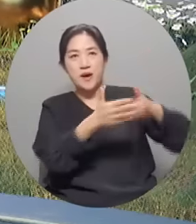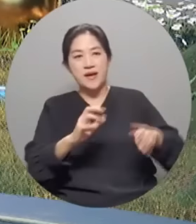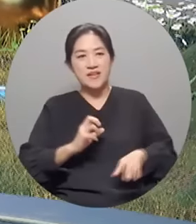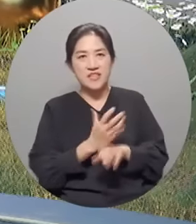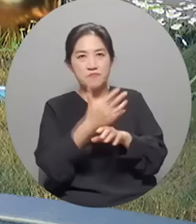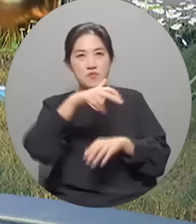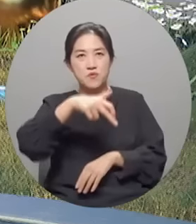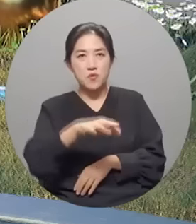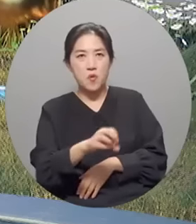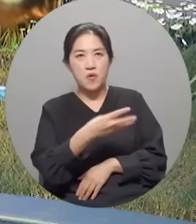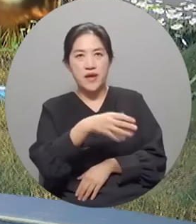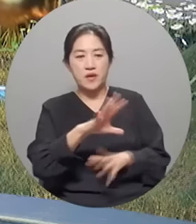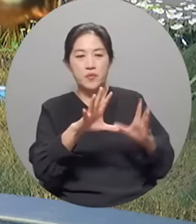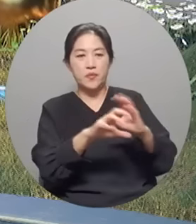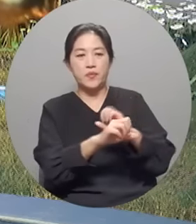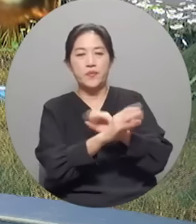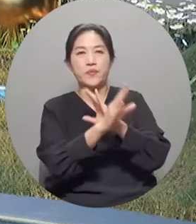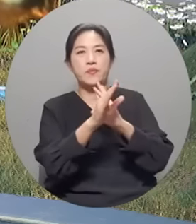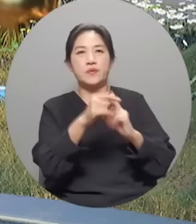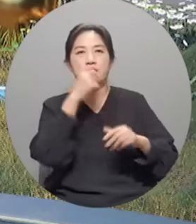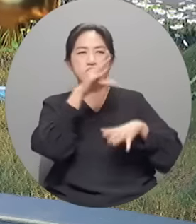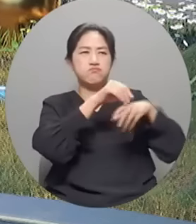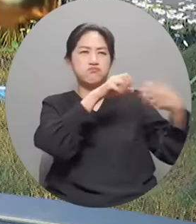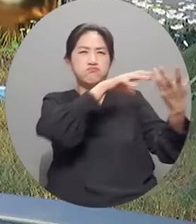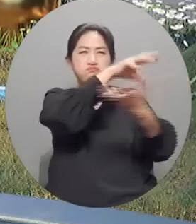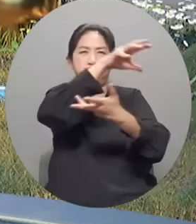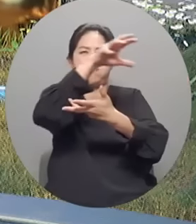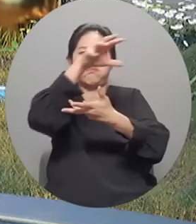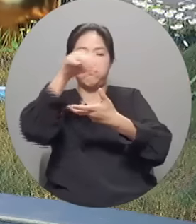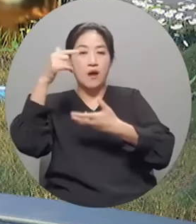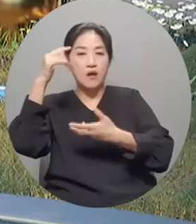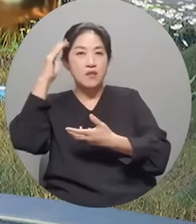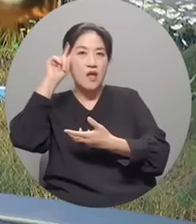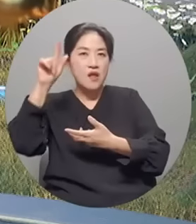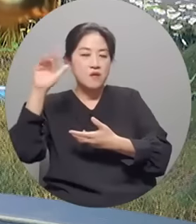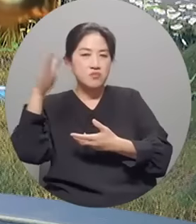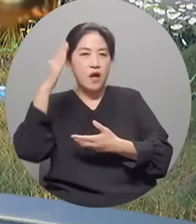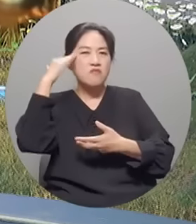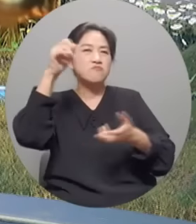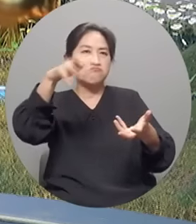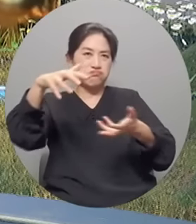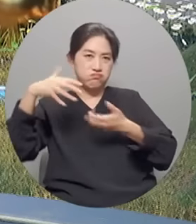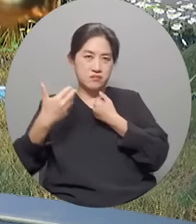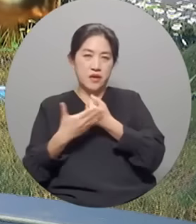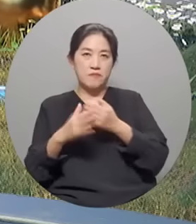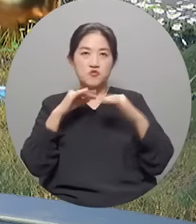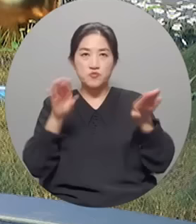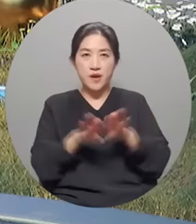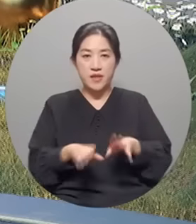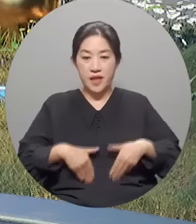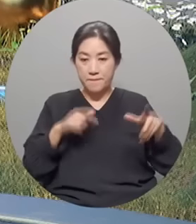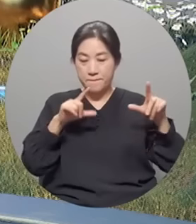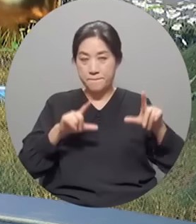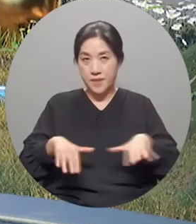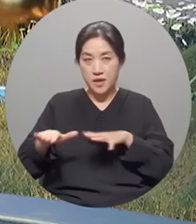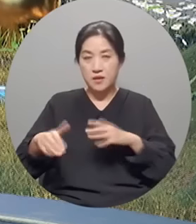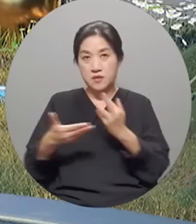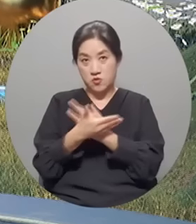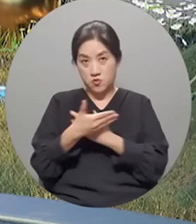콩레이가 소멸하면서 남긴 수증기가 내일부터 유입되기 때문인데요. 주말을 맞아서 남해안과 제주를 가시는